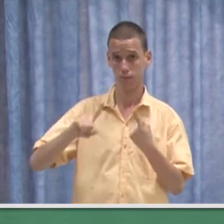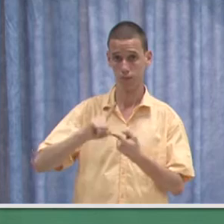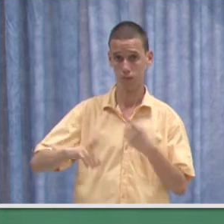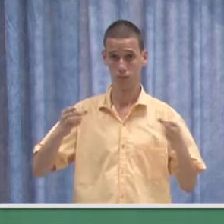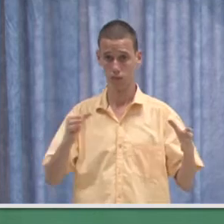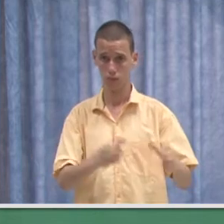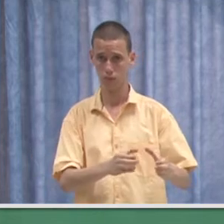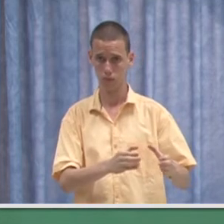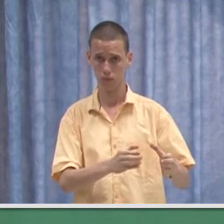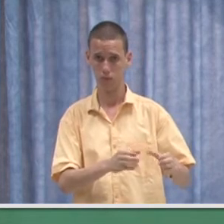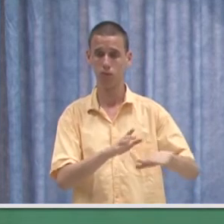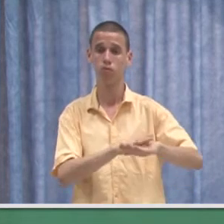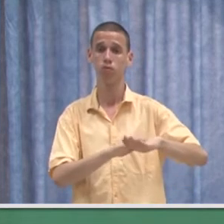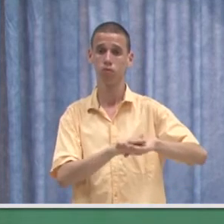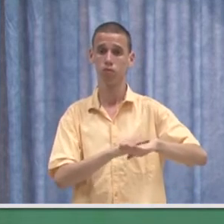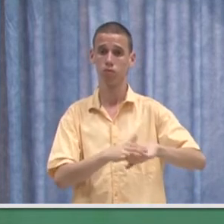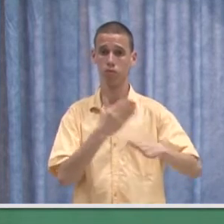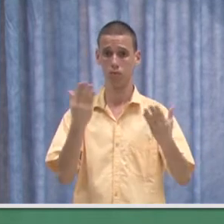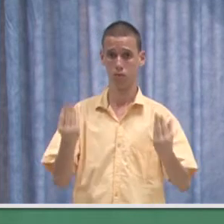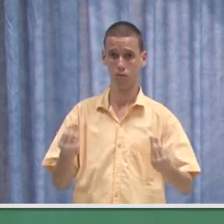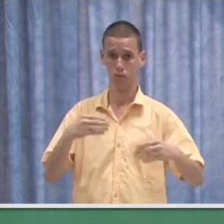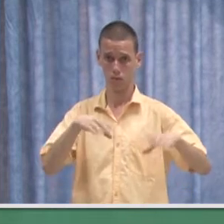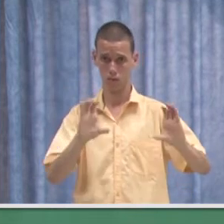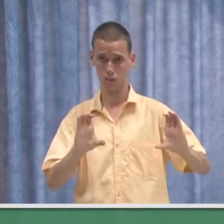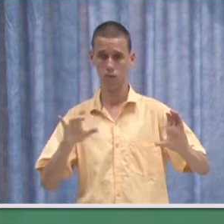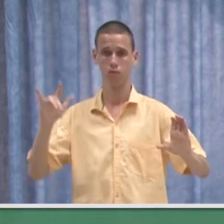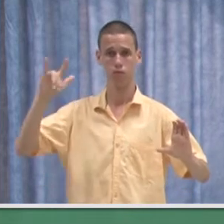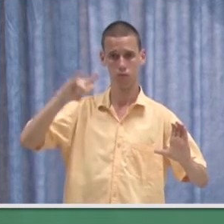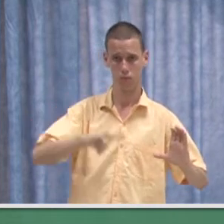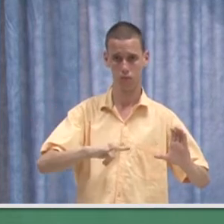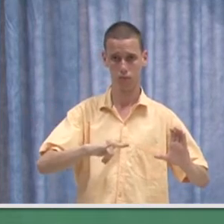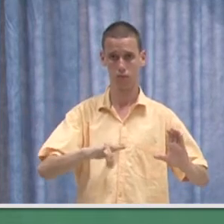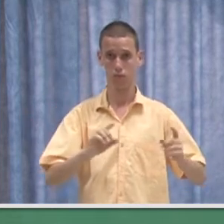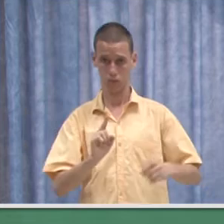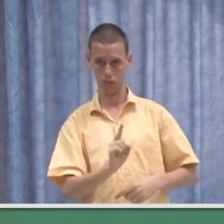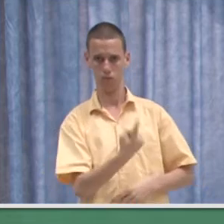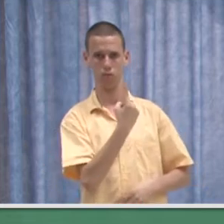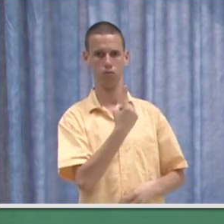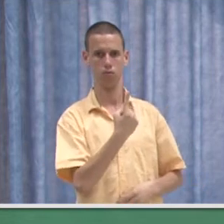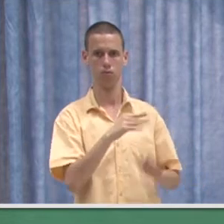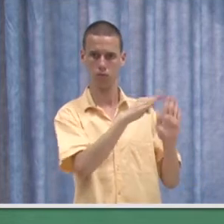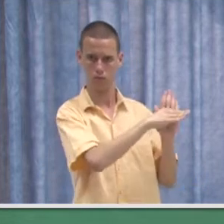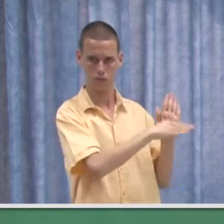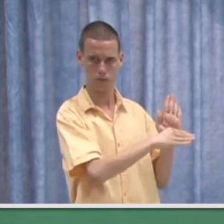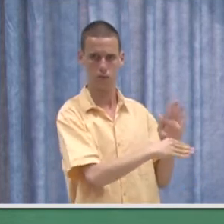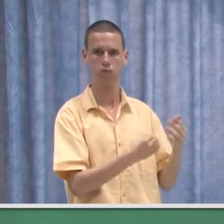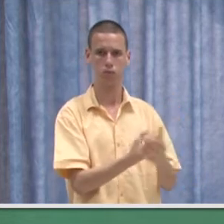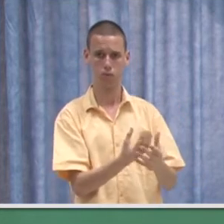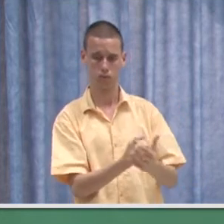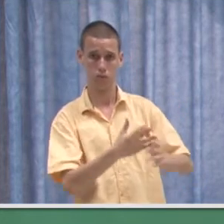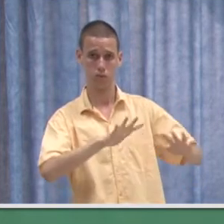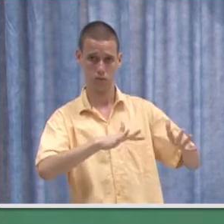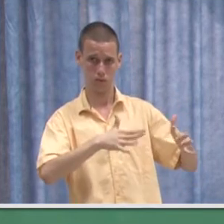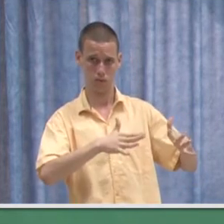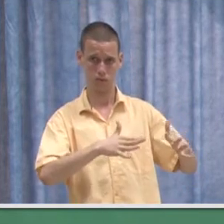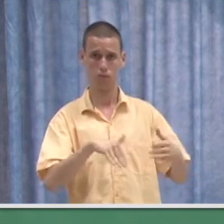d'autres clients avant. Si vous faites marketing là, vous gagnez plus clients plus tard, zin peut-être même zidiet. Voilà